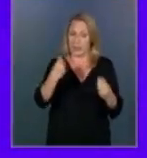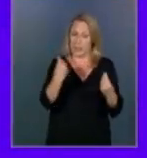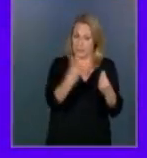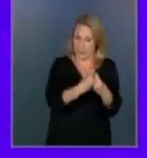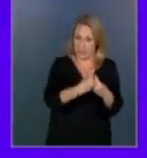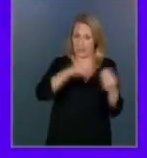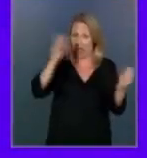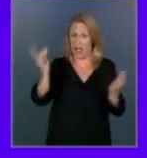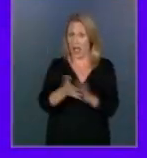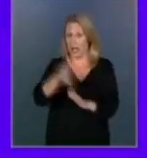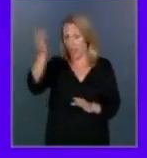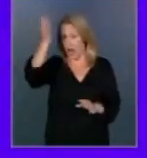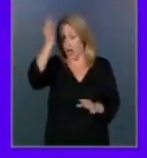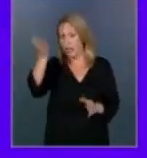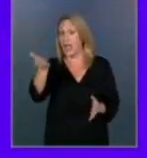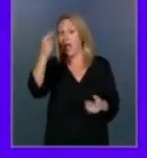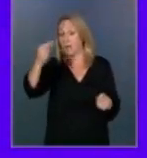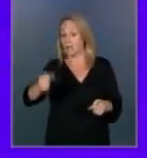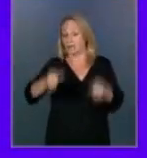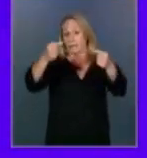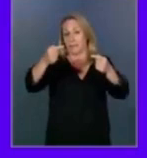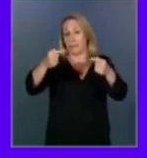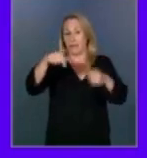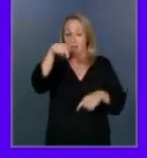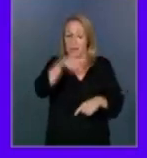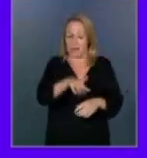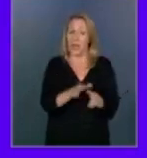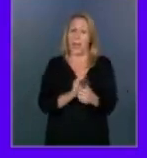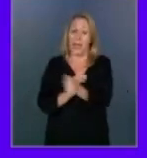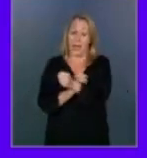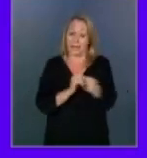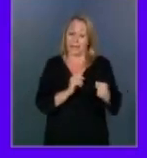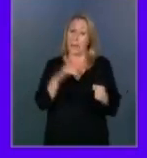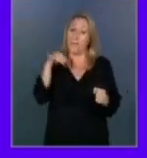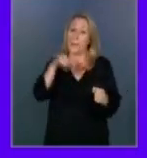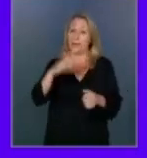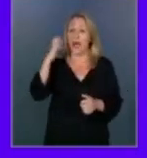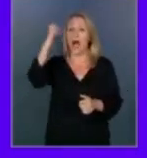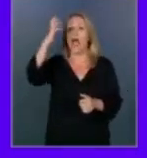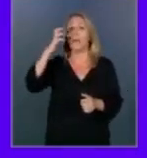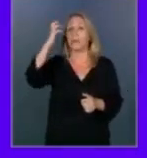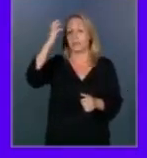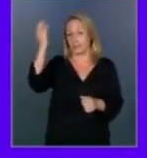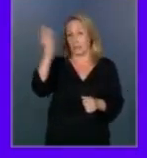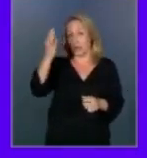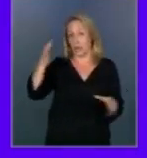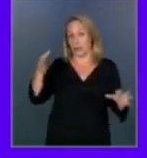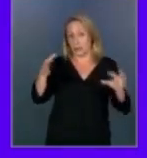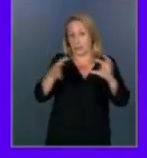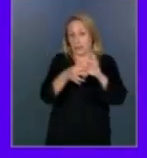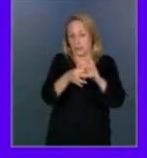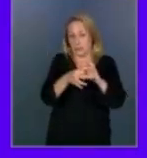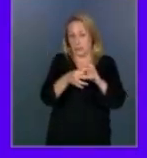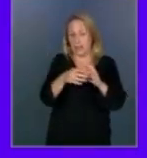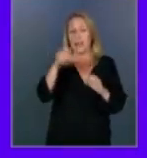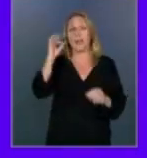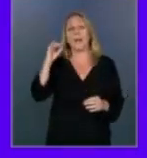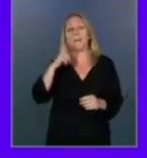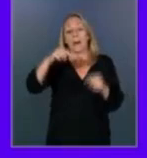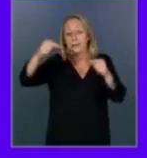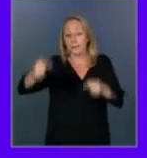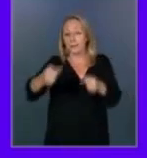Και ήταν πάντοτε με την επιστήμη και τον ορθό λόγο. Και είχαμε πάντοτε μέτωπο και με τον σκοταδισμό.